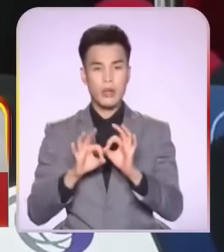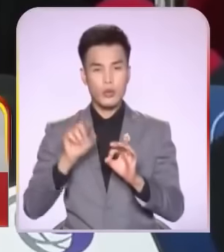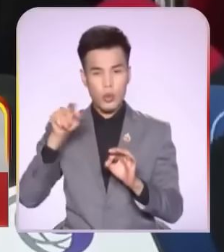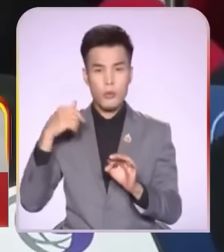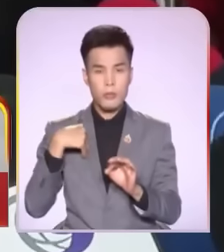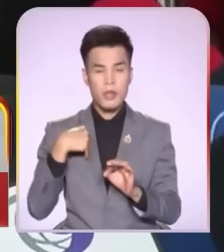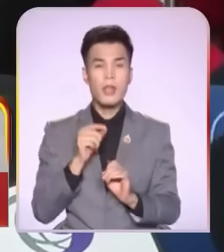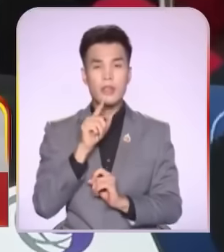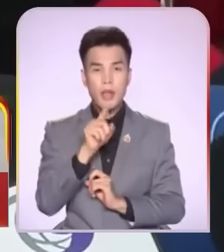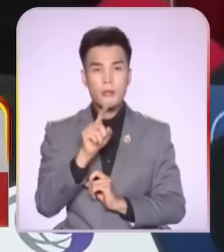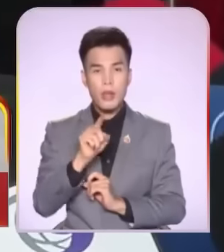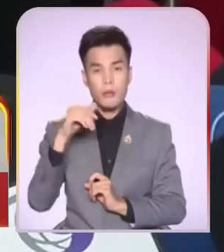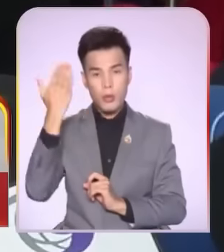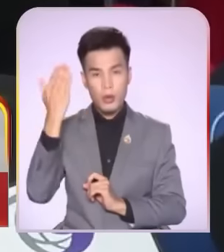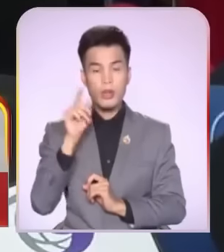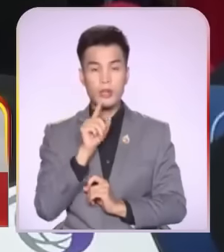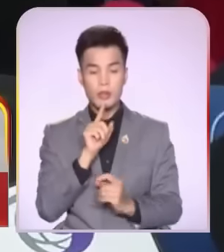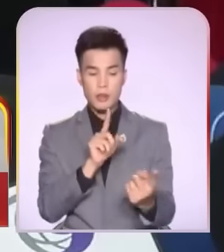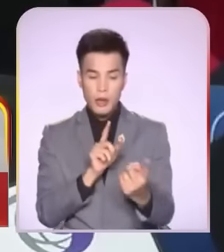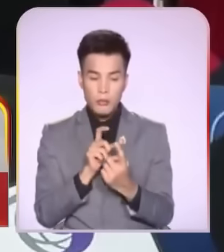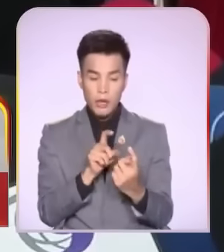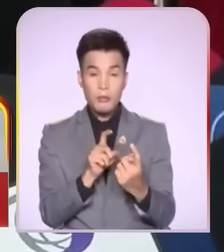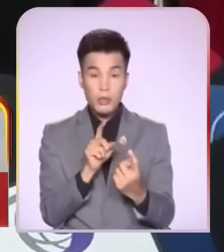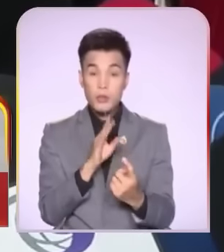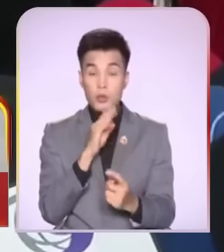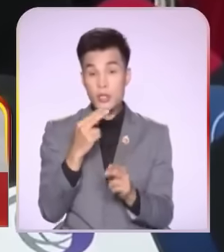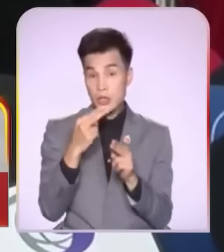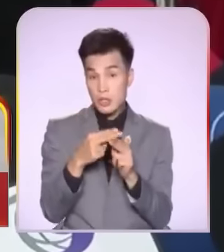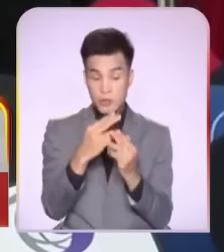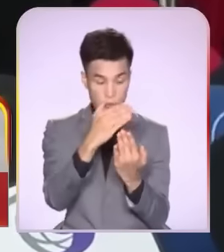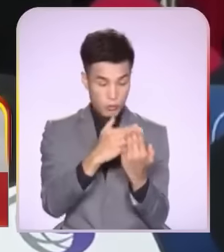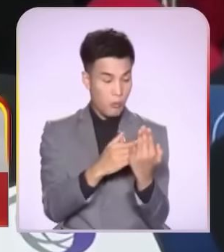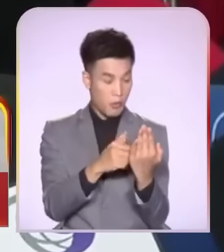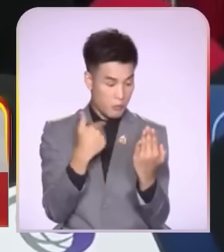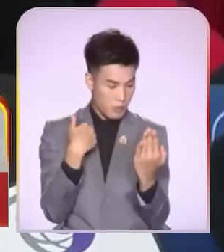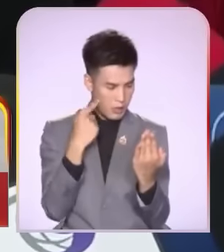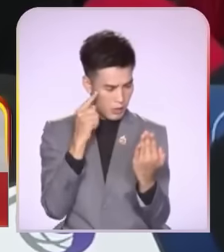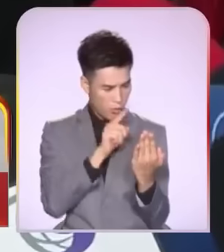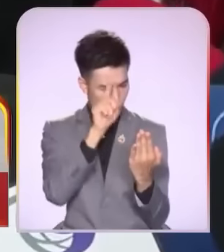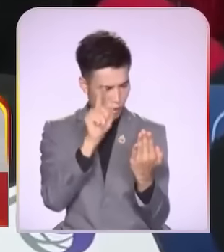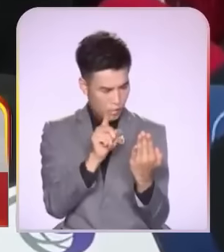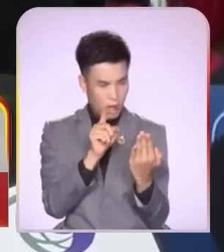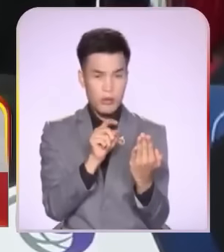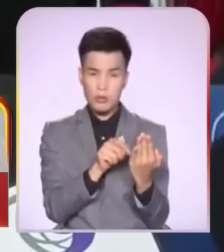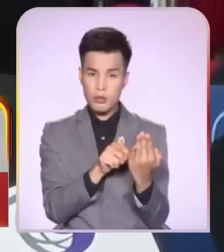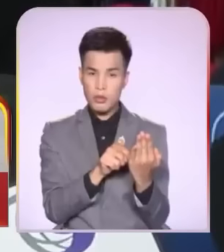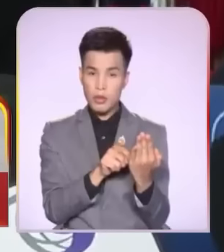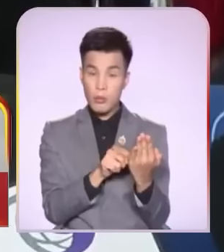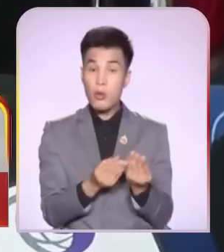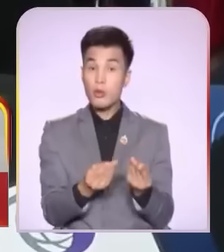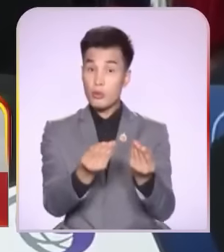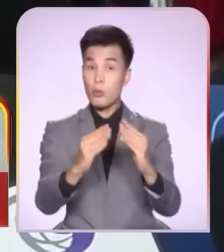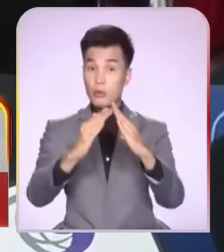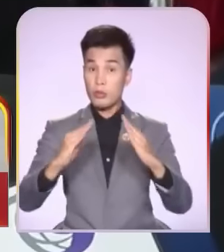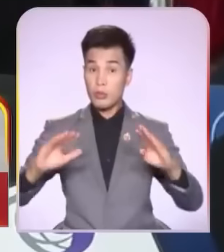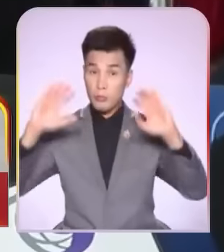มีเรื่องที่ต้องสอบถามกันก่อนใช่ไหมมันต้องสอบถามว่าจริงถ้ามีชื่อเหล่านี้ที่กังวลสงสัยกันเนี่ยถ้าส่งไปทางทำเนียบด้วย